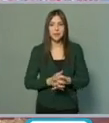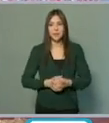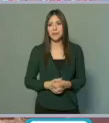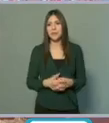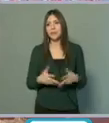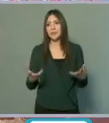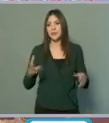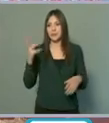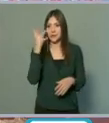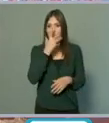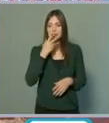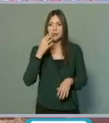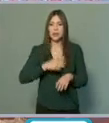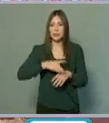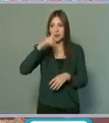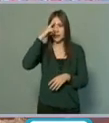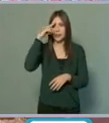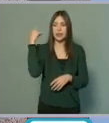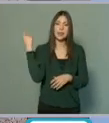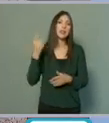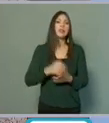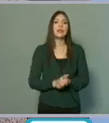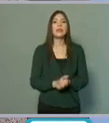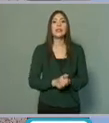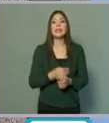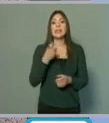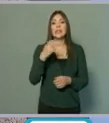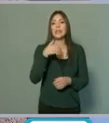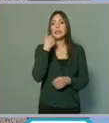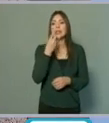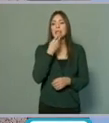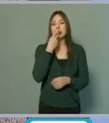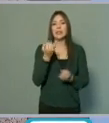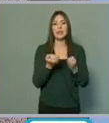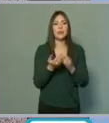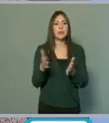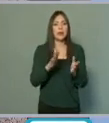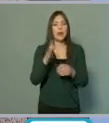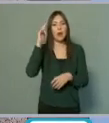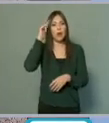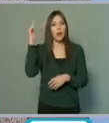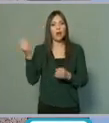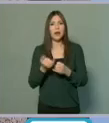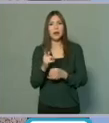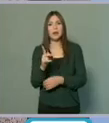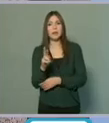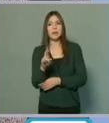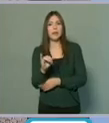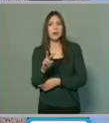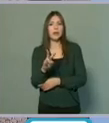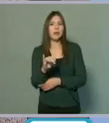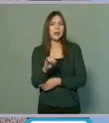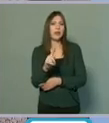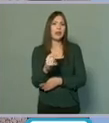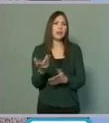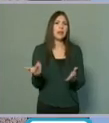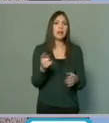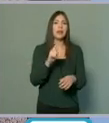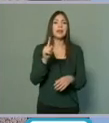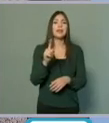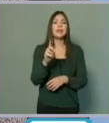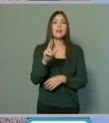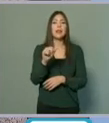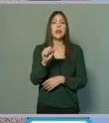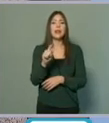¿Ya ven? Sí, es más fácil. Y здравствуй es como sinónimo de привет. O sea, puedes decir привет o здравствуй. Здравствуй es un poco más